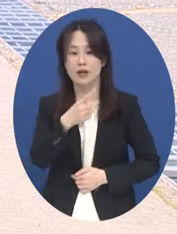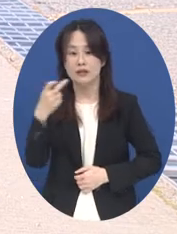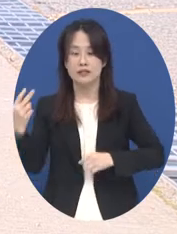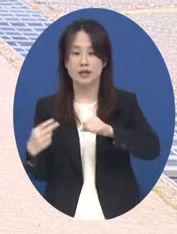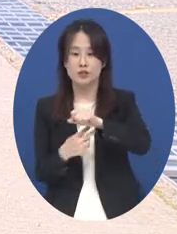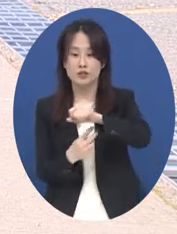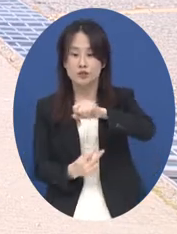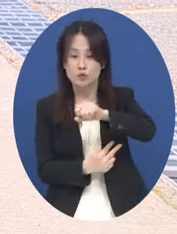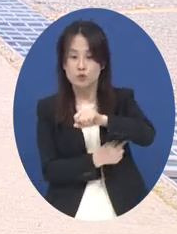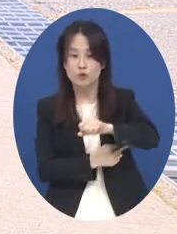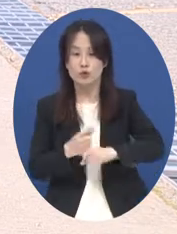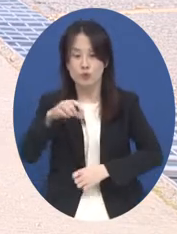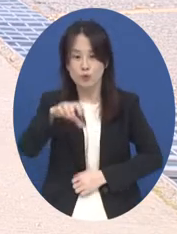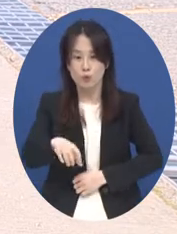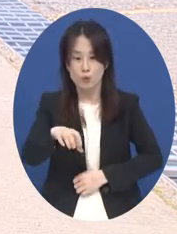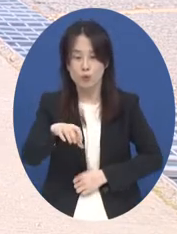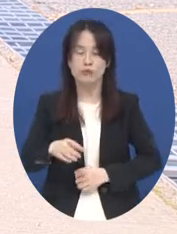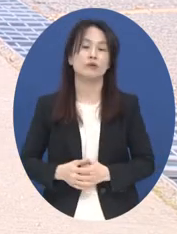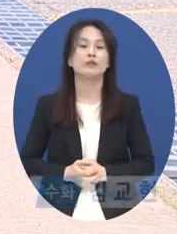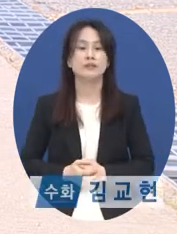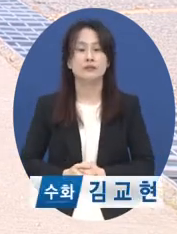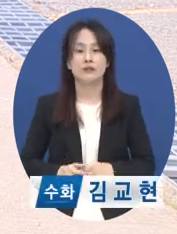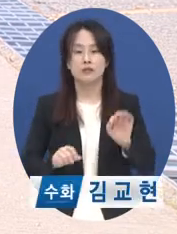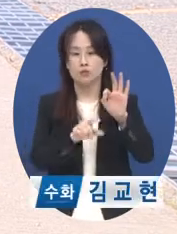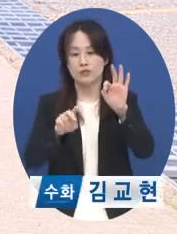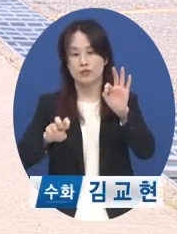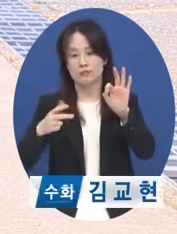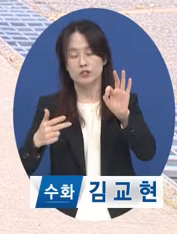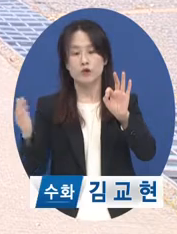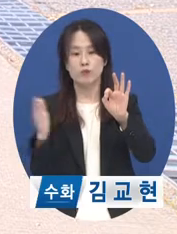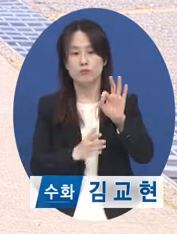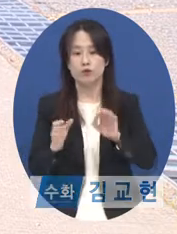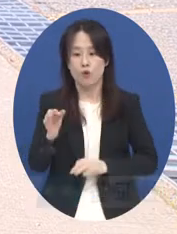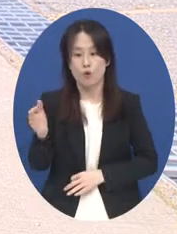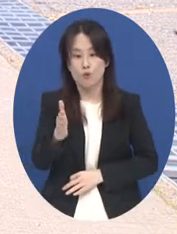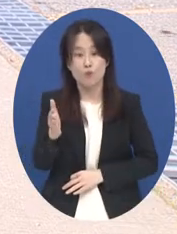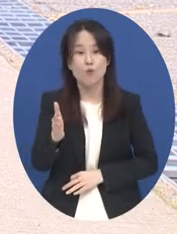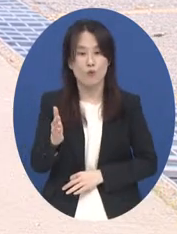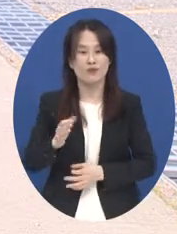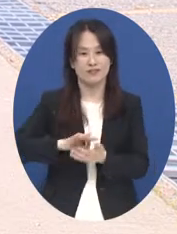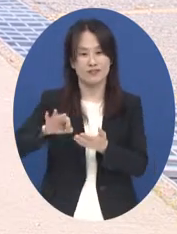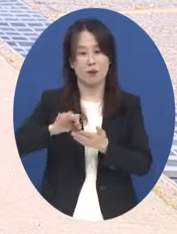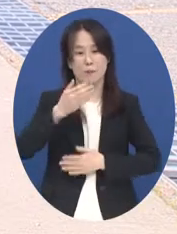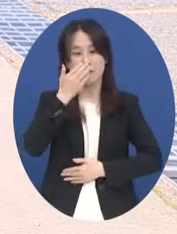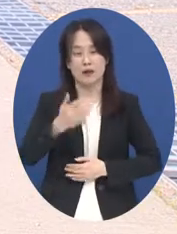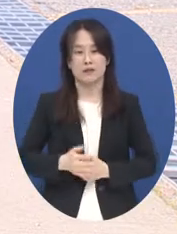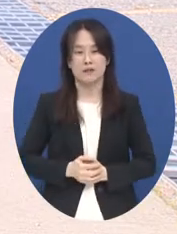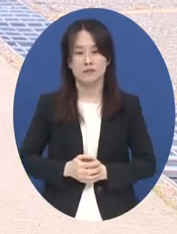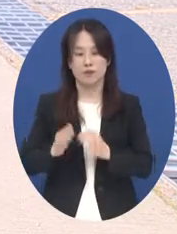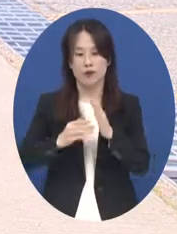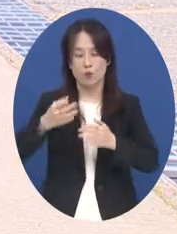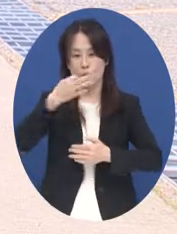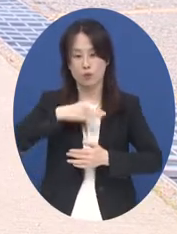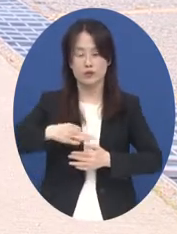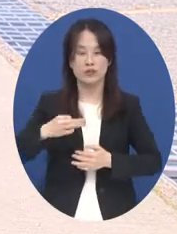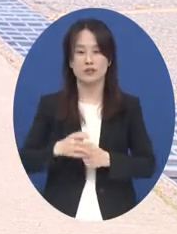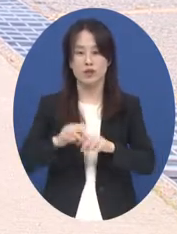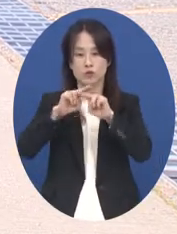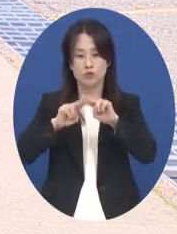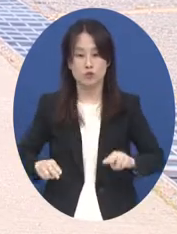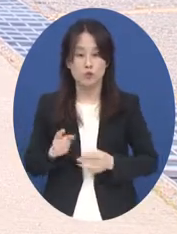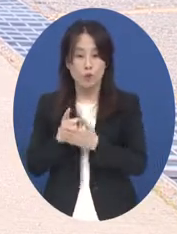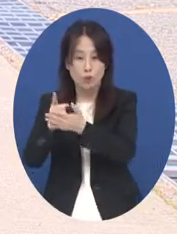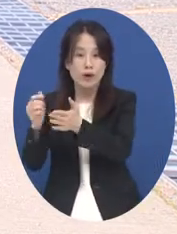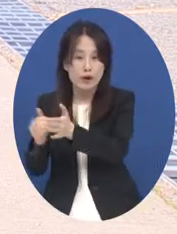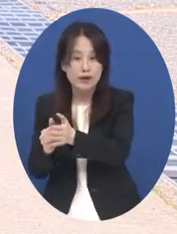비싼 통행료로 말 많던 일산대교 27일부터 무료 통행이 이뤄지고 있습니다. 경기도와 공익처분 결단 내려 가능해진